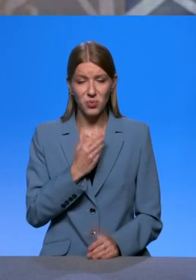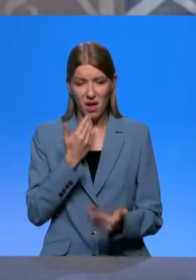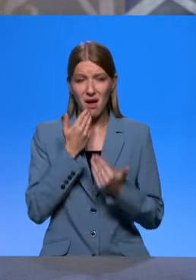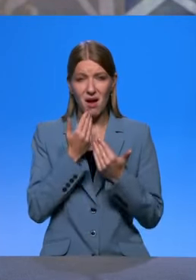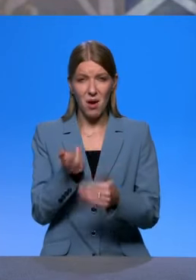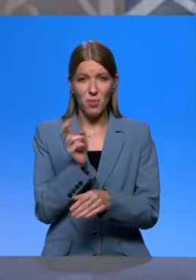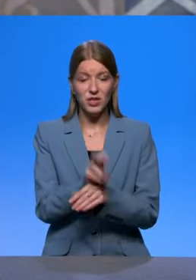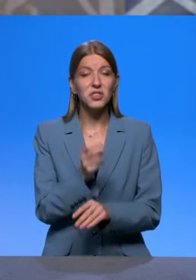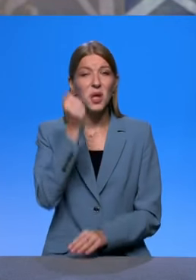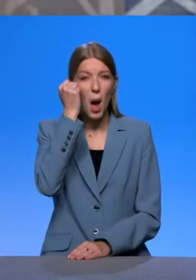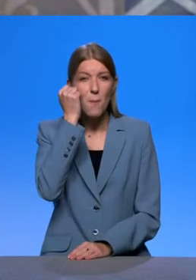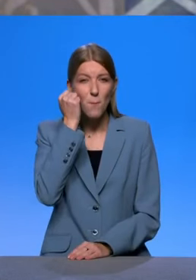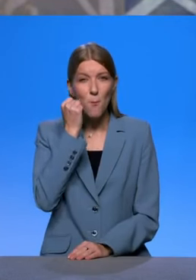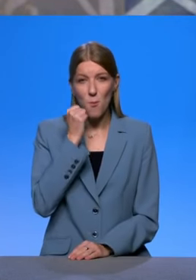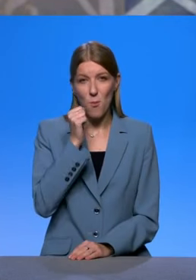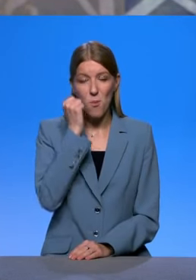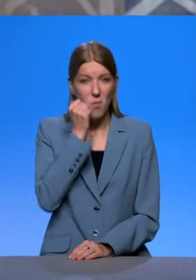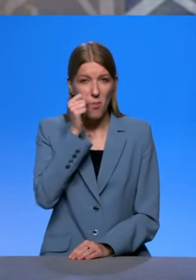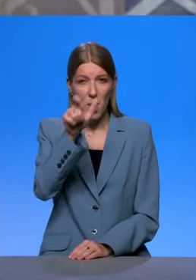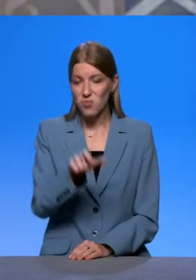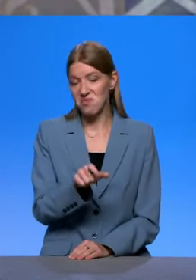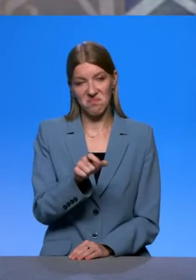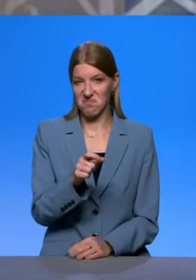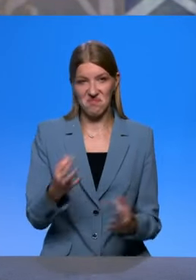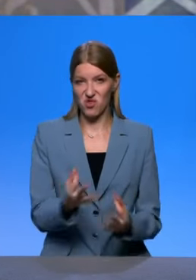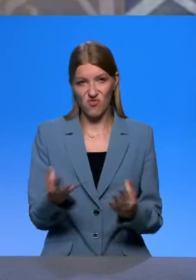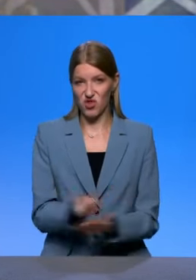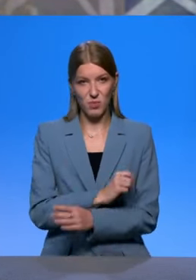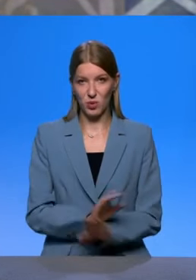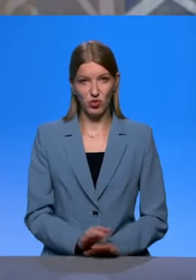обращалась к бабульке, ничего не получилось. А потом...